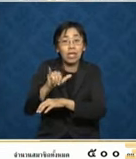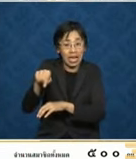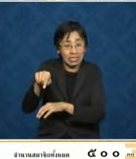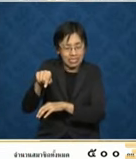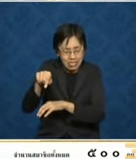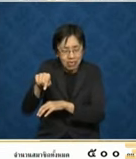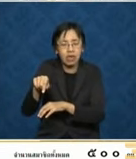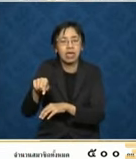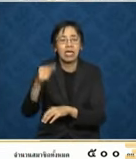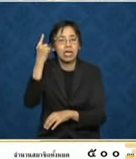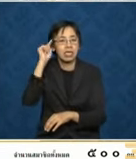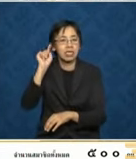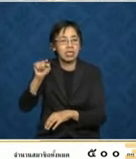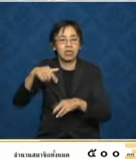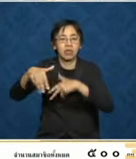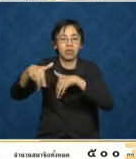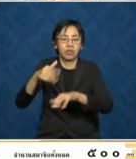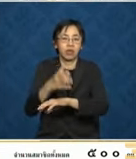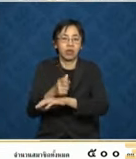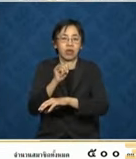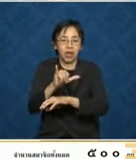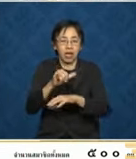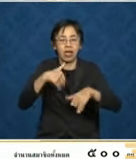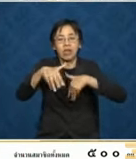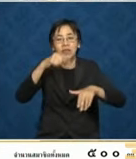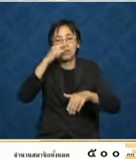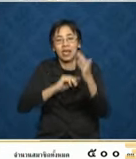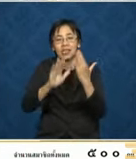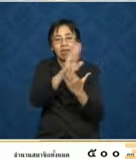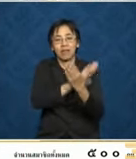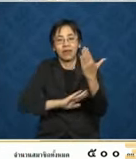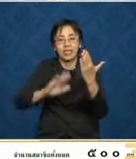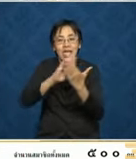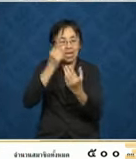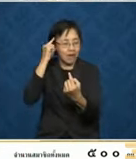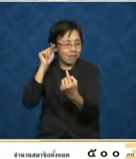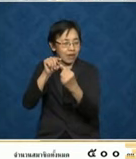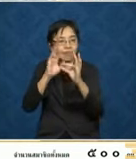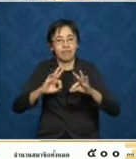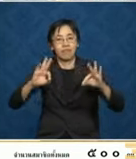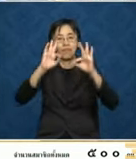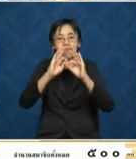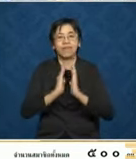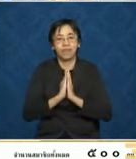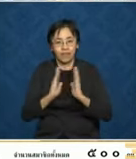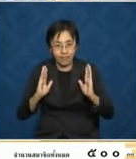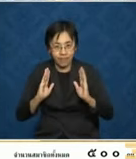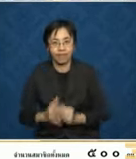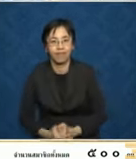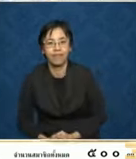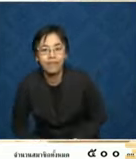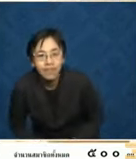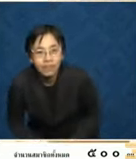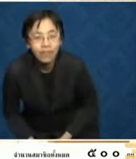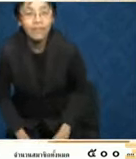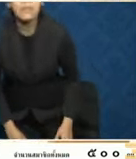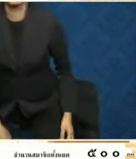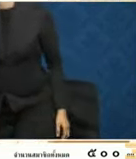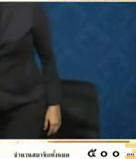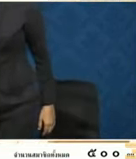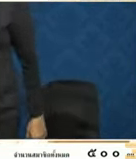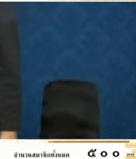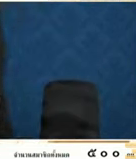ชน์สูงสุดของพี่น้องชาวอยุธยาและชาวไทยทุกคนเป็นหมุดหมายสำคัญขอบคุณท่านประธานครับ ขอบคุณครับเชิญ